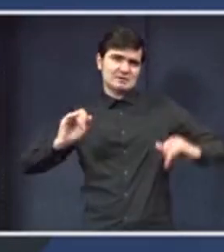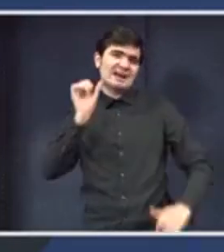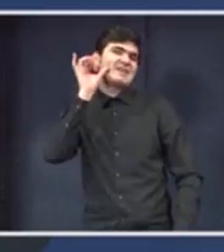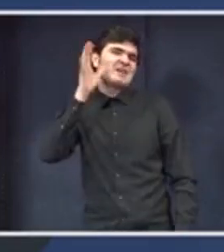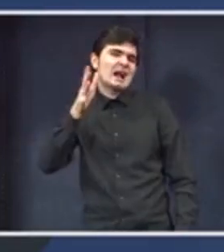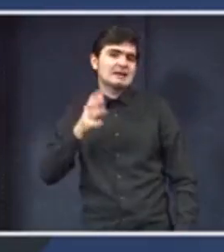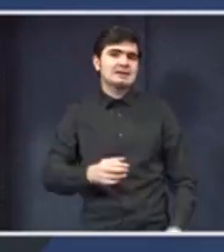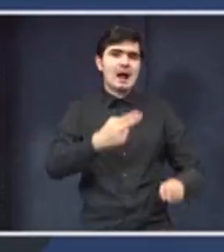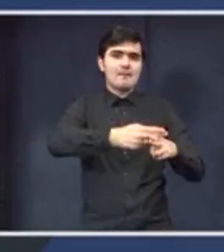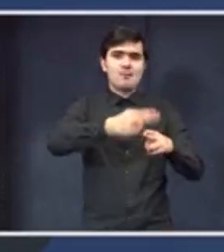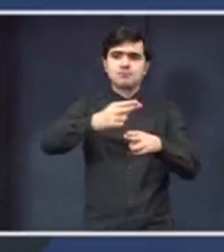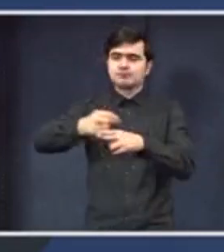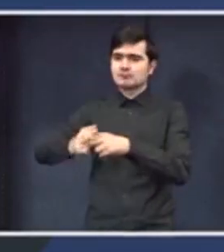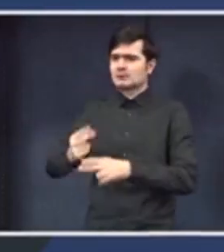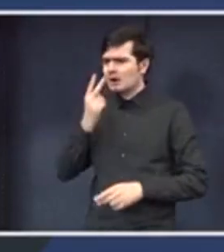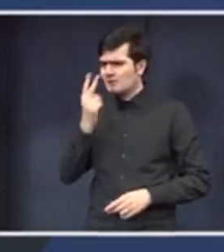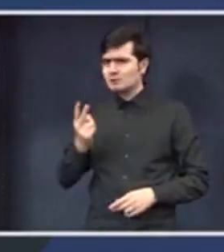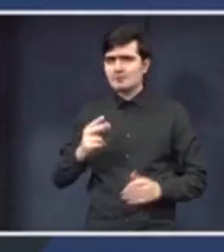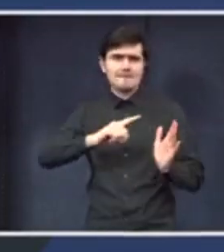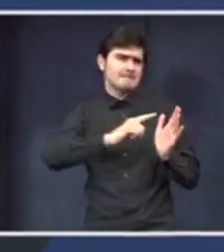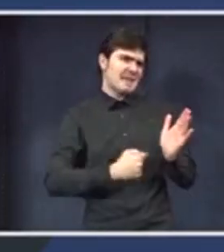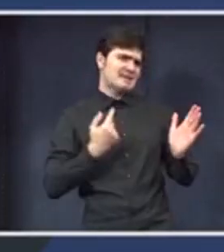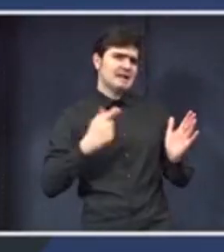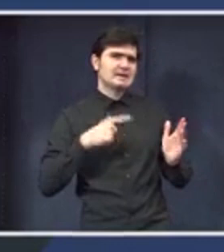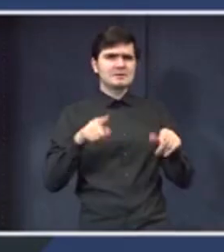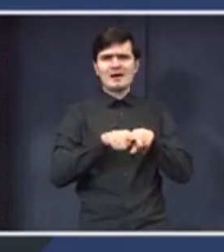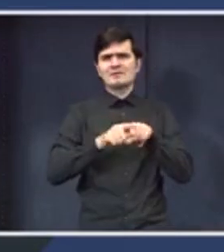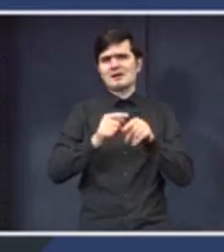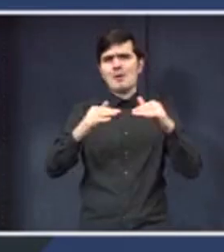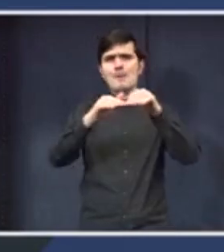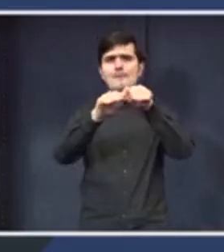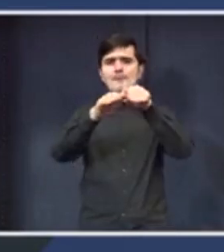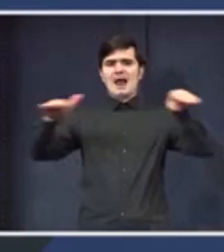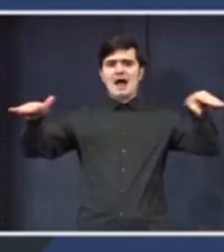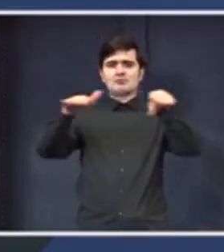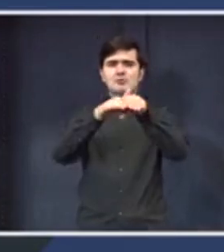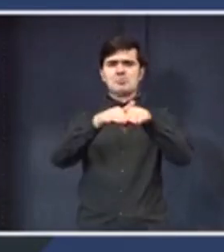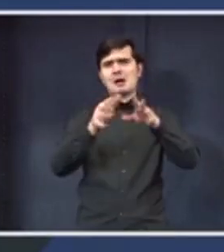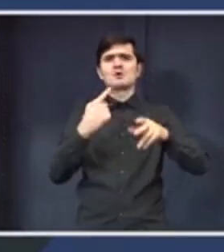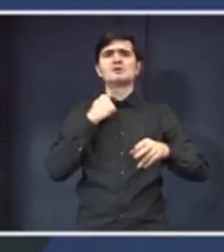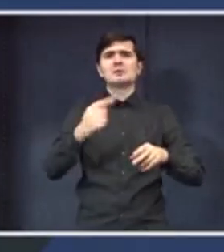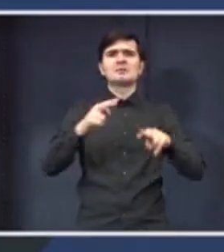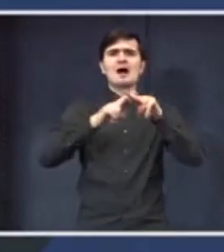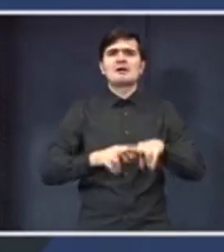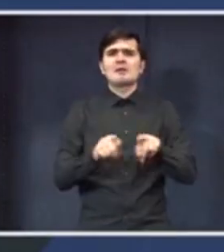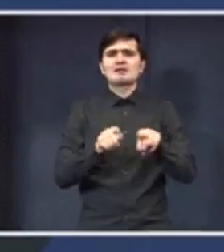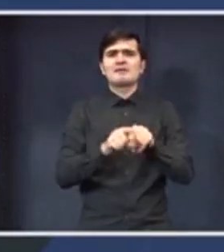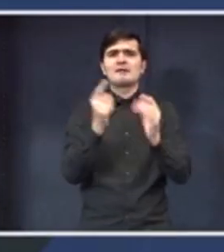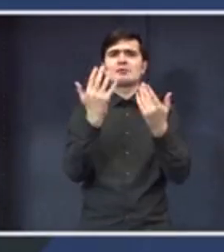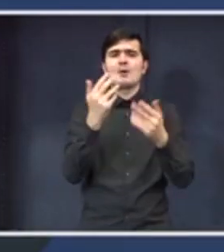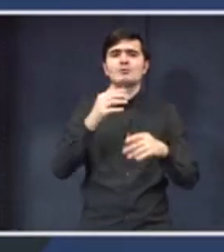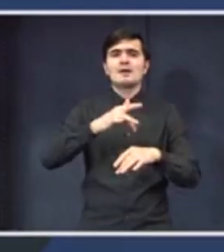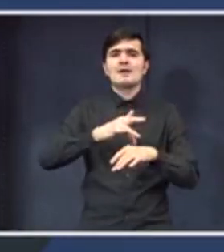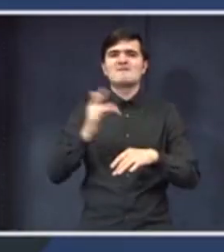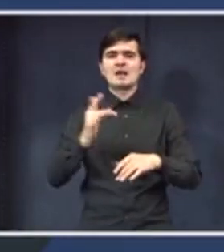exemplu, și am ajuns la, dacă mă uit la o medie mobilă, avem un platou care se menține de aproape o săptămână.